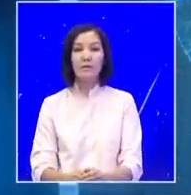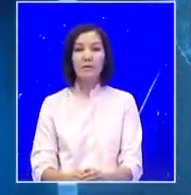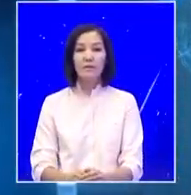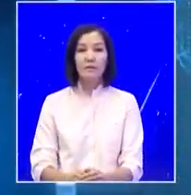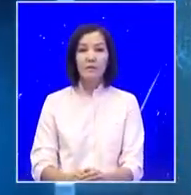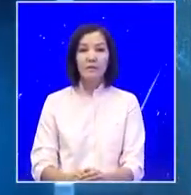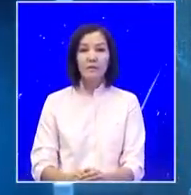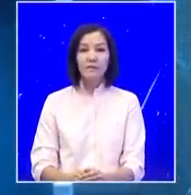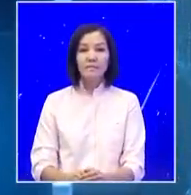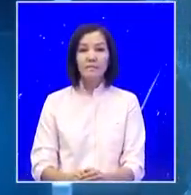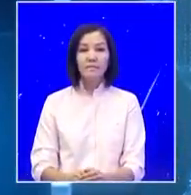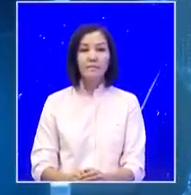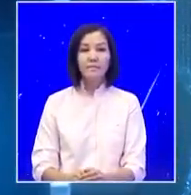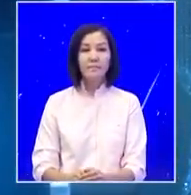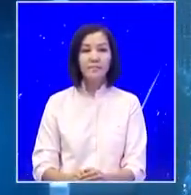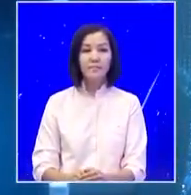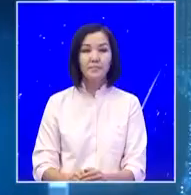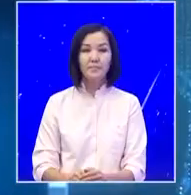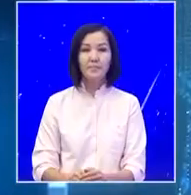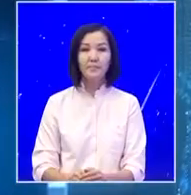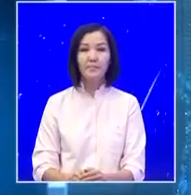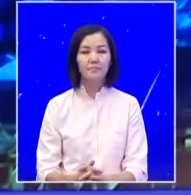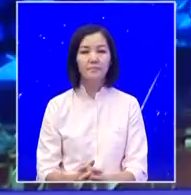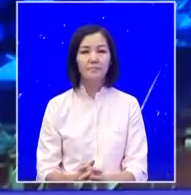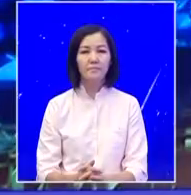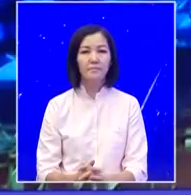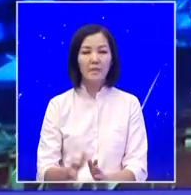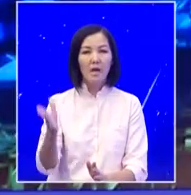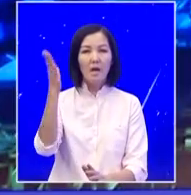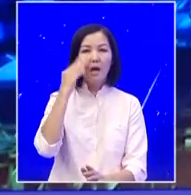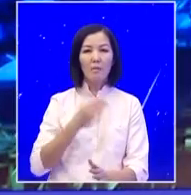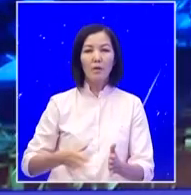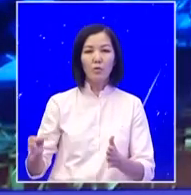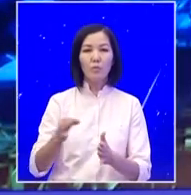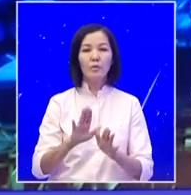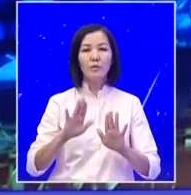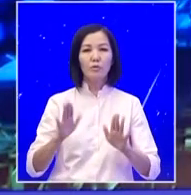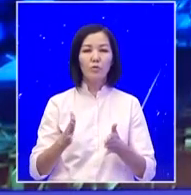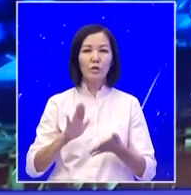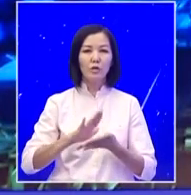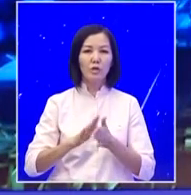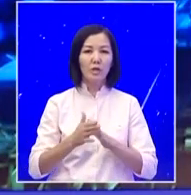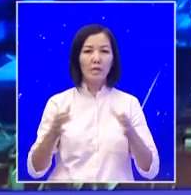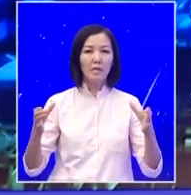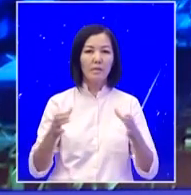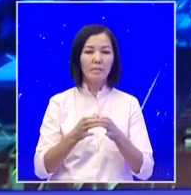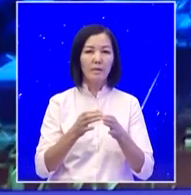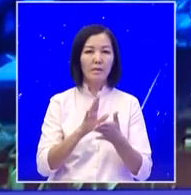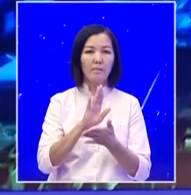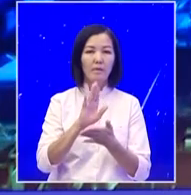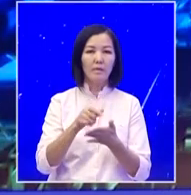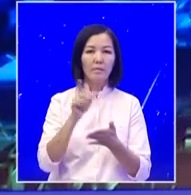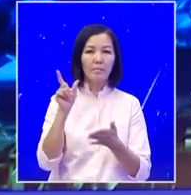Нүсіп, Жаслан Шынкен, Жетісу арнасы, Талдықорған. Алматы облысы төтенше жағдайлар департаментінің бастығы ішкі